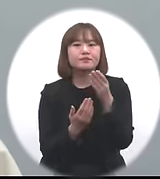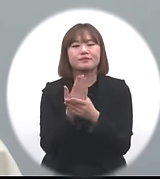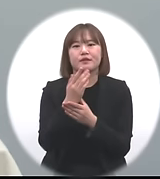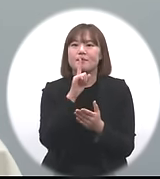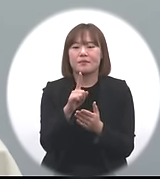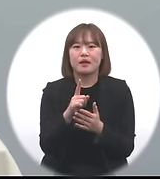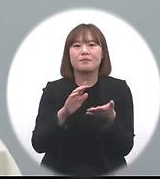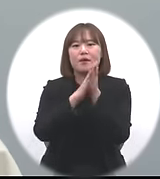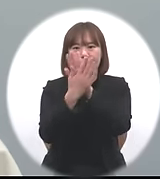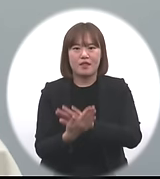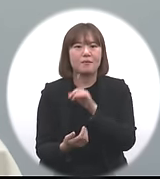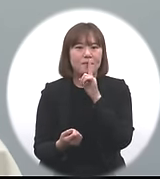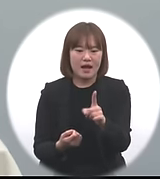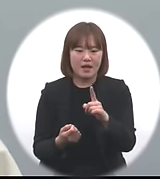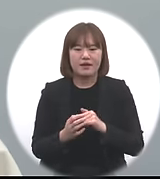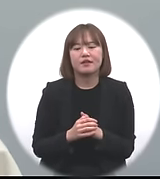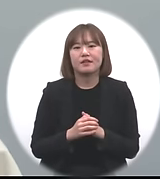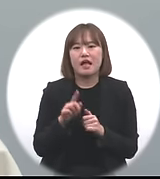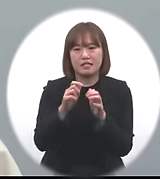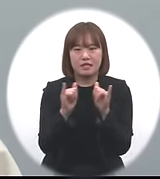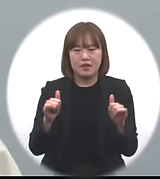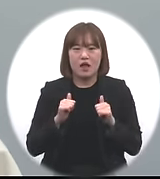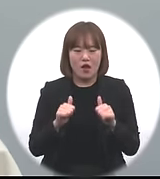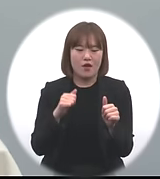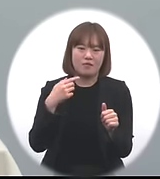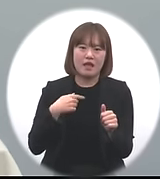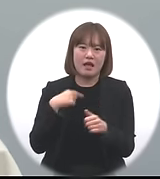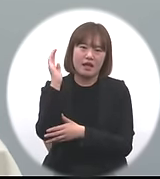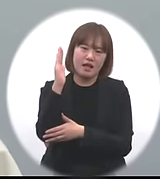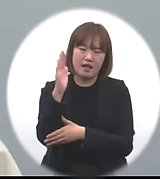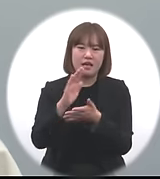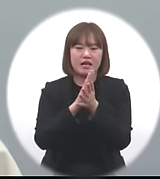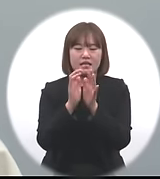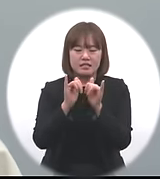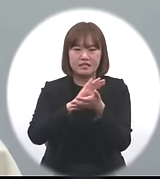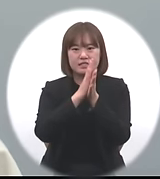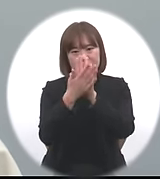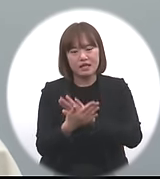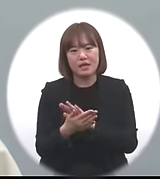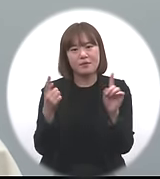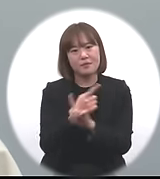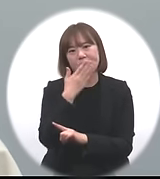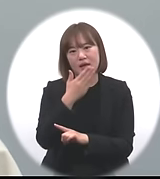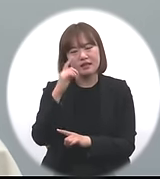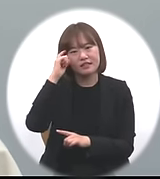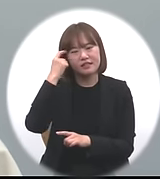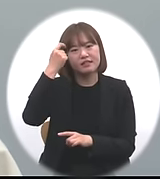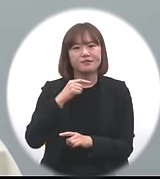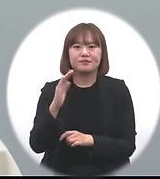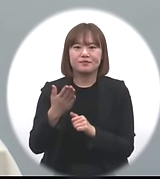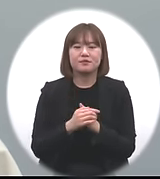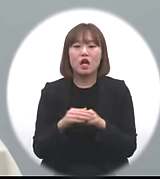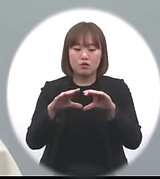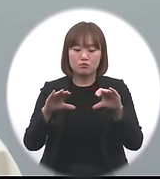5년 동안에 갑작스럽게 생긴 업계 내 변화입니다. 한 사람도 열심히 떠들고 따라다니면 세상을 바꿀 수가 있구나라는 걸